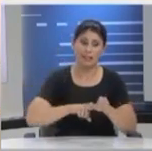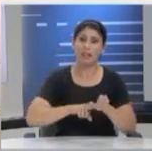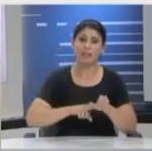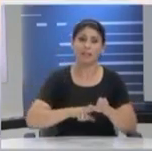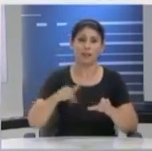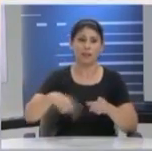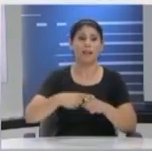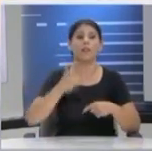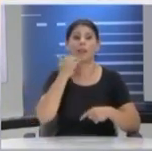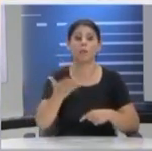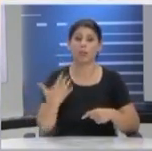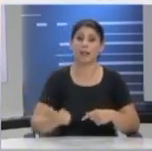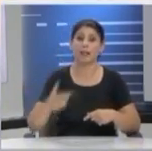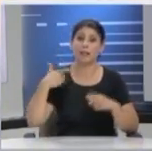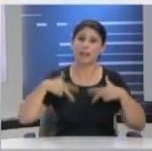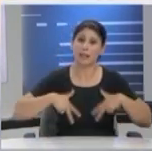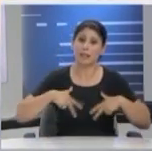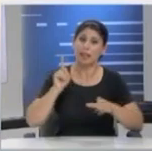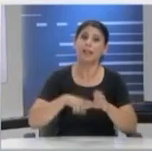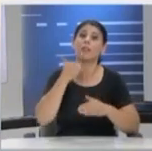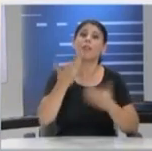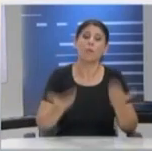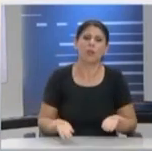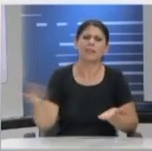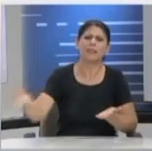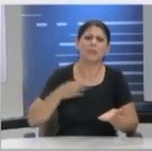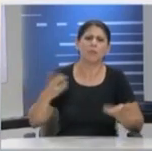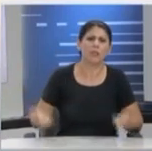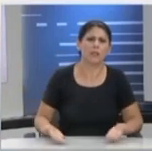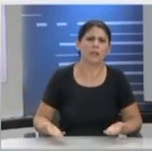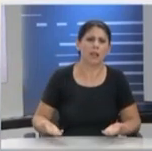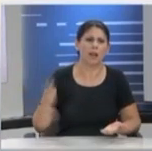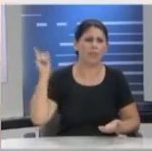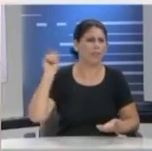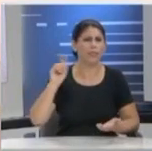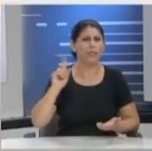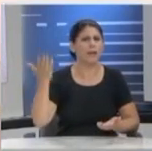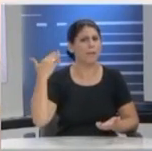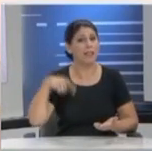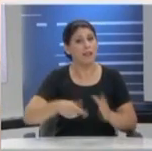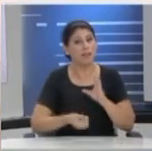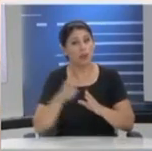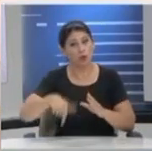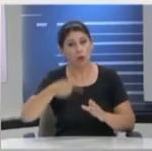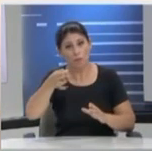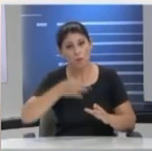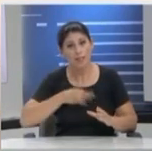μπορεί οι Έλληνες να έχουν κρατικές εταιρείες, κύριε. Τι είναι αυτά που λέτε? Τι είναι αυτά που λέτε? Είναι παλιά, είναι καινούρια. Γιατί τώρα μιλάτε για τη ΔΕΗ. Τώρα